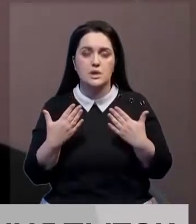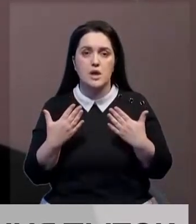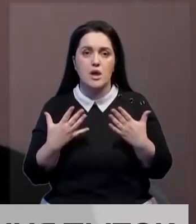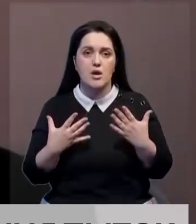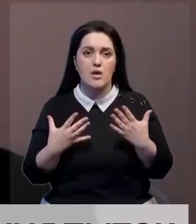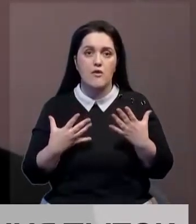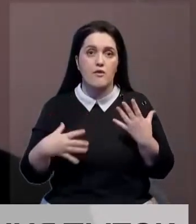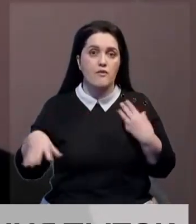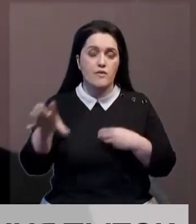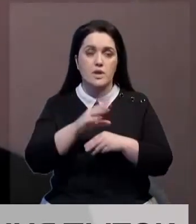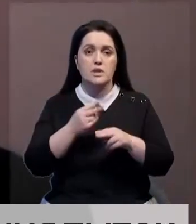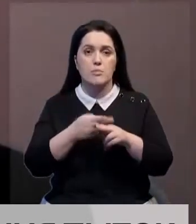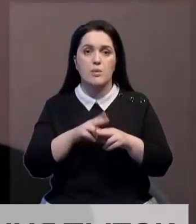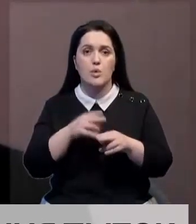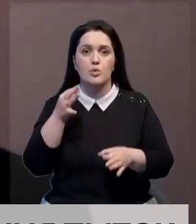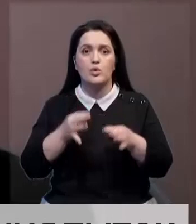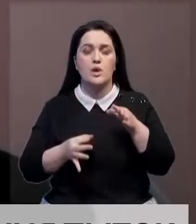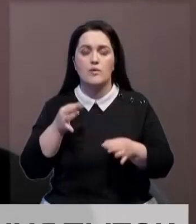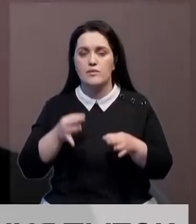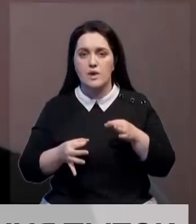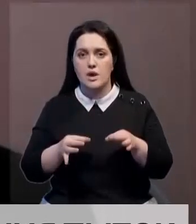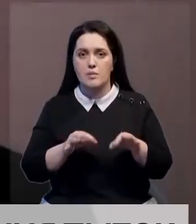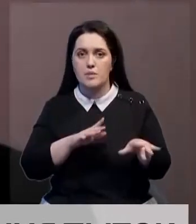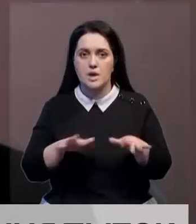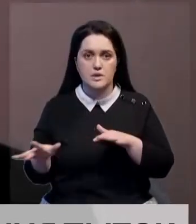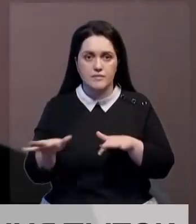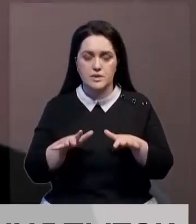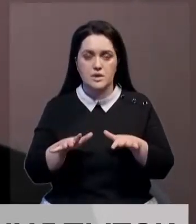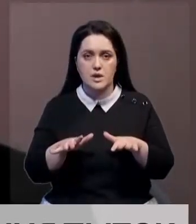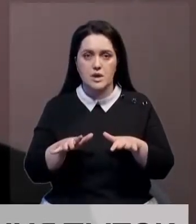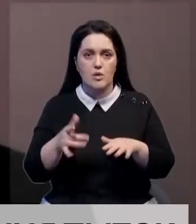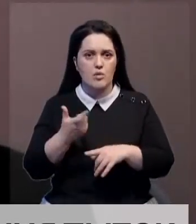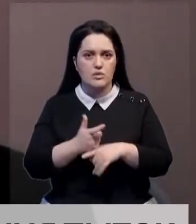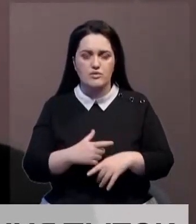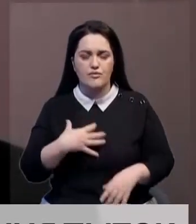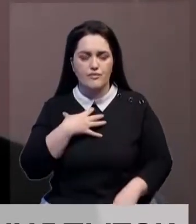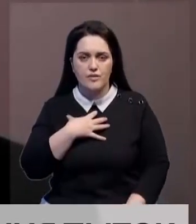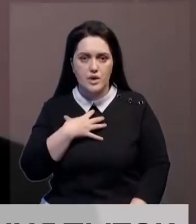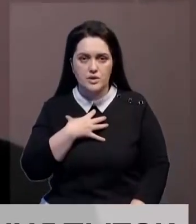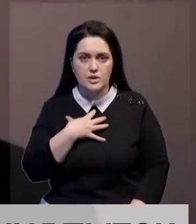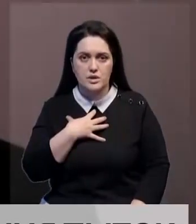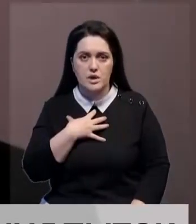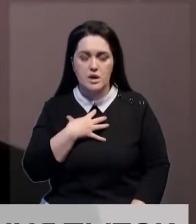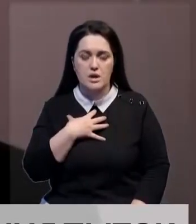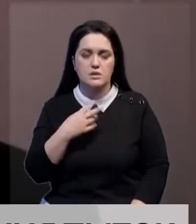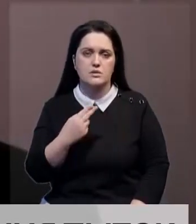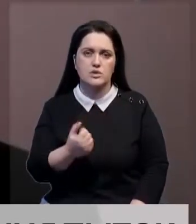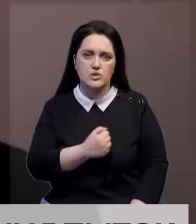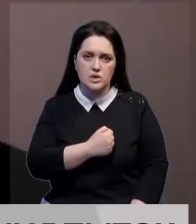лицами, оказавшимися в сфере уголовного судопроизводства. Понимаете, это очень важный факт. К